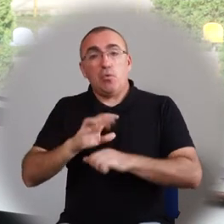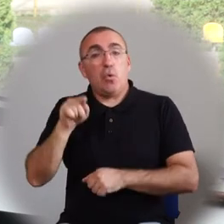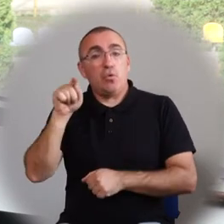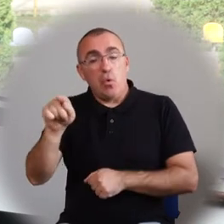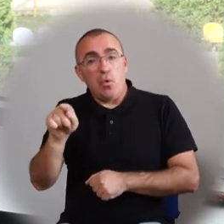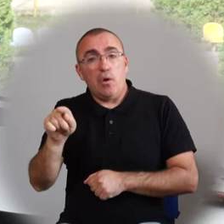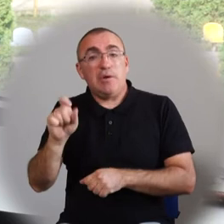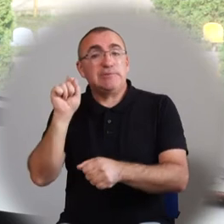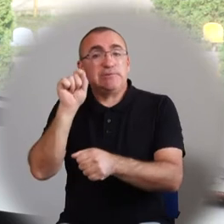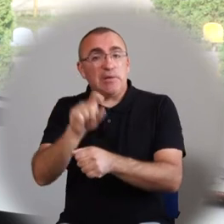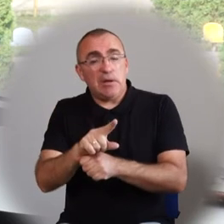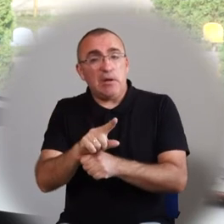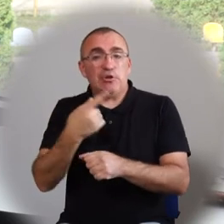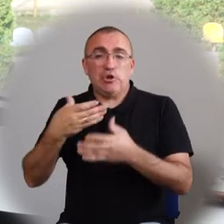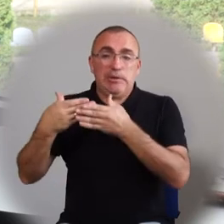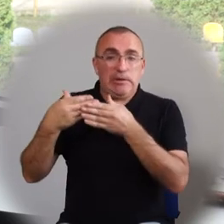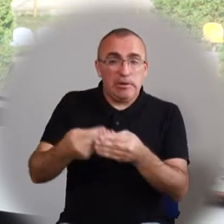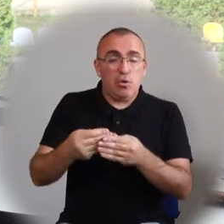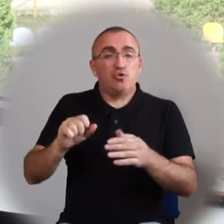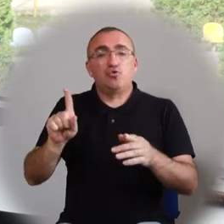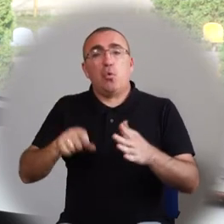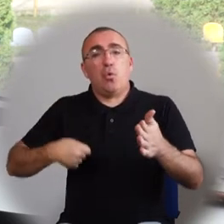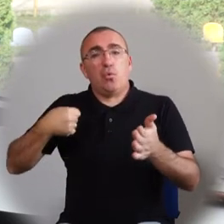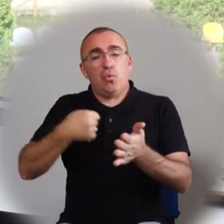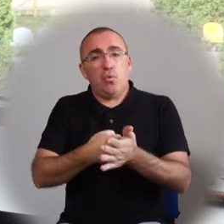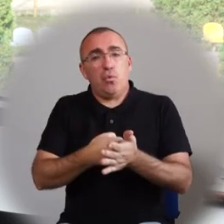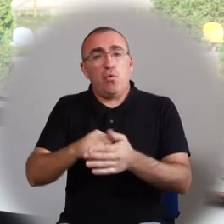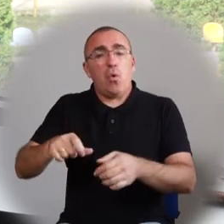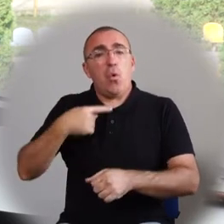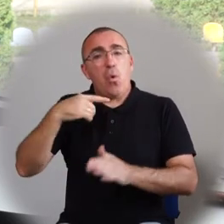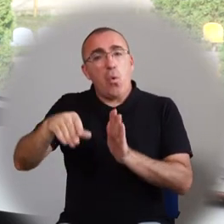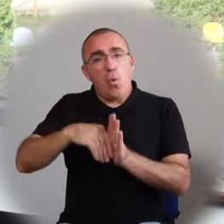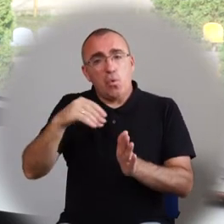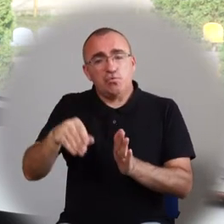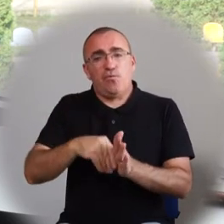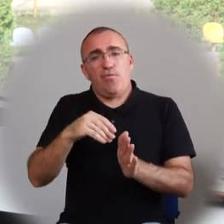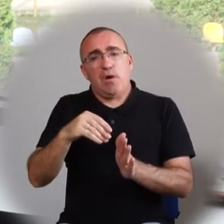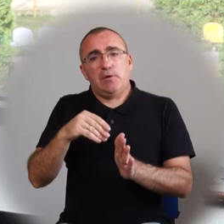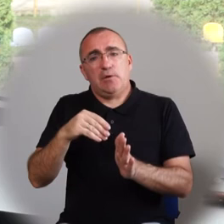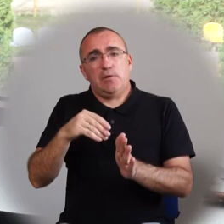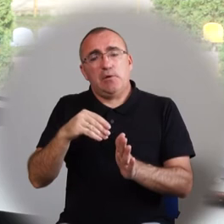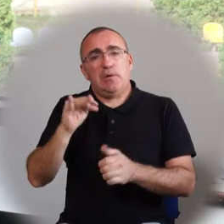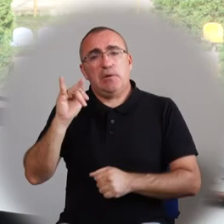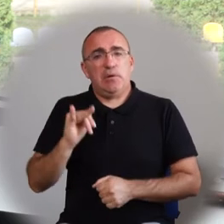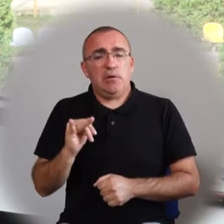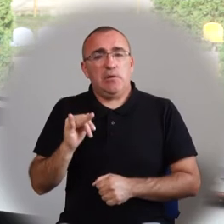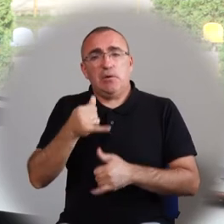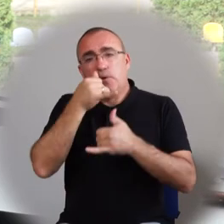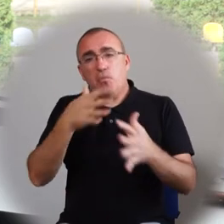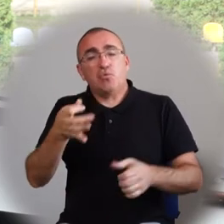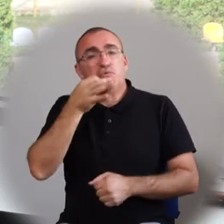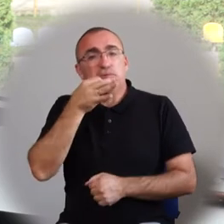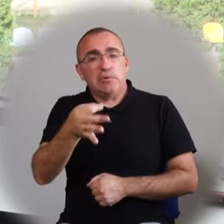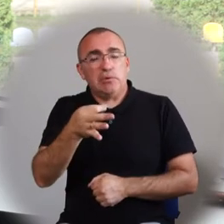не отримували того завдання чи тиску щодо голосування.